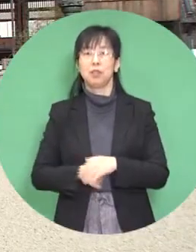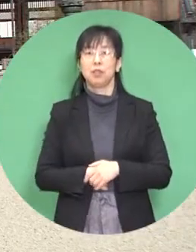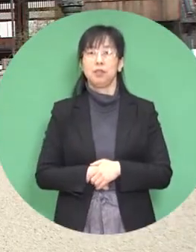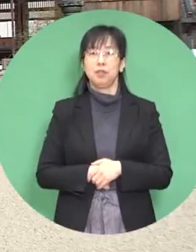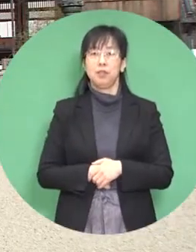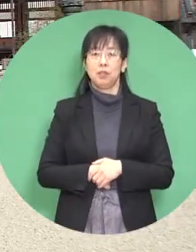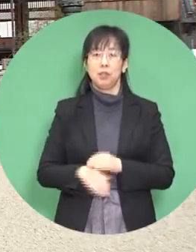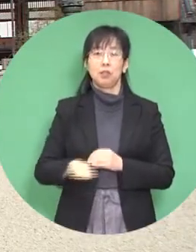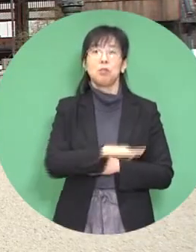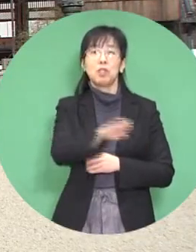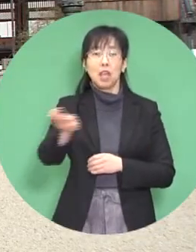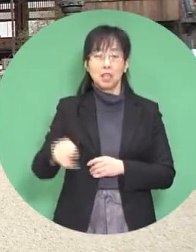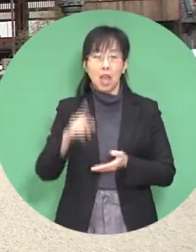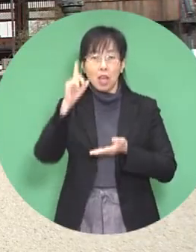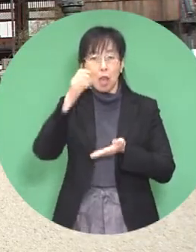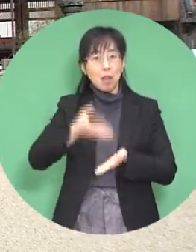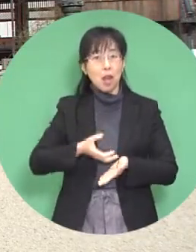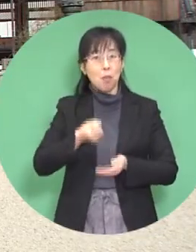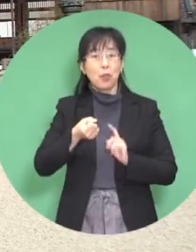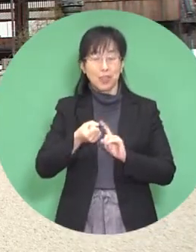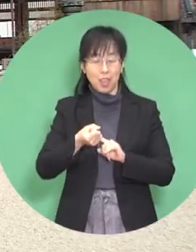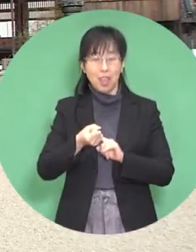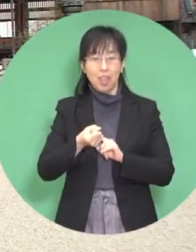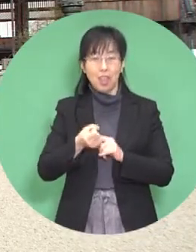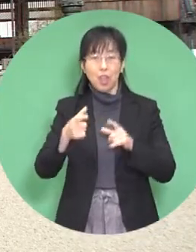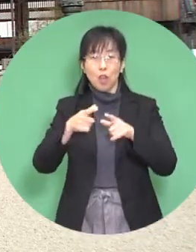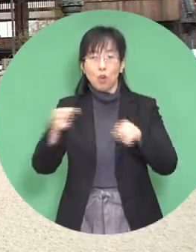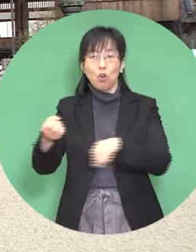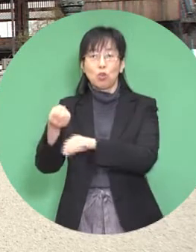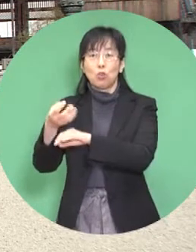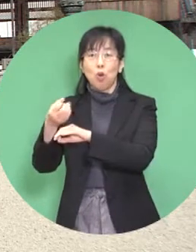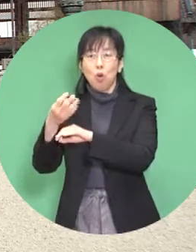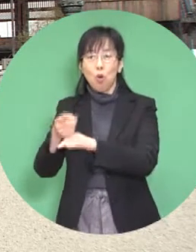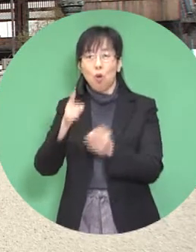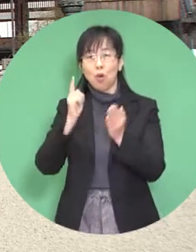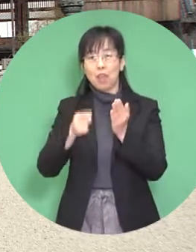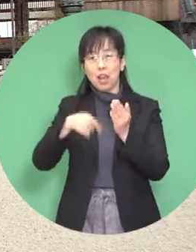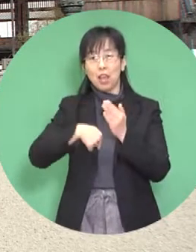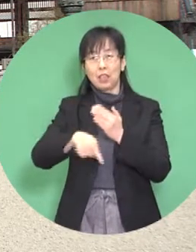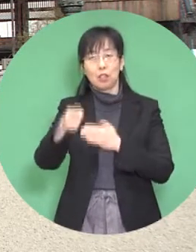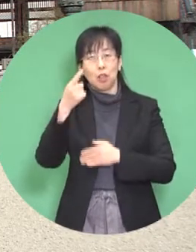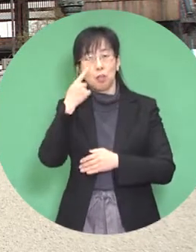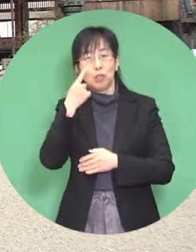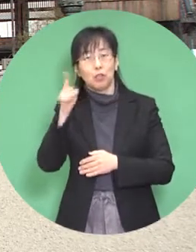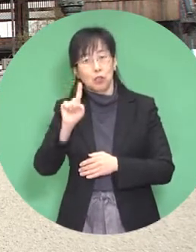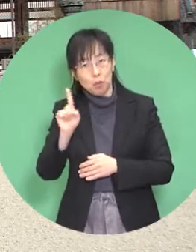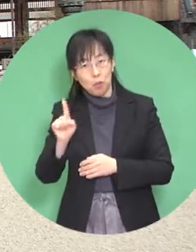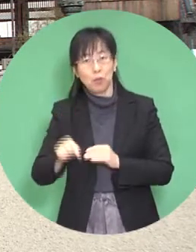さあ、カメラを持って国宝高田本山千住寺へ行きませんか。